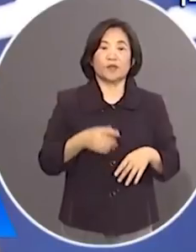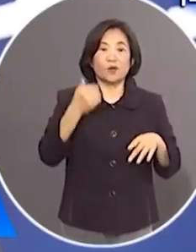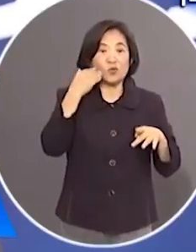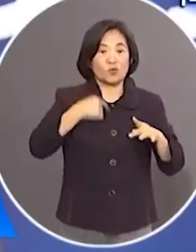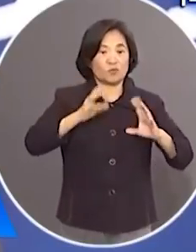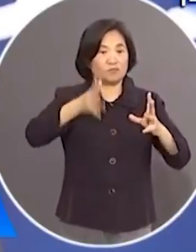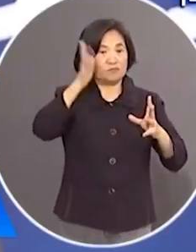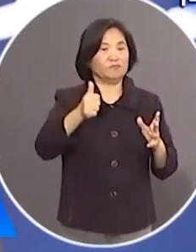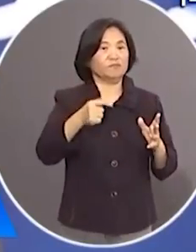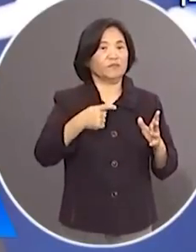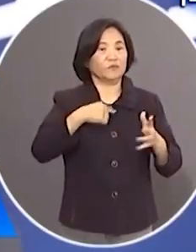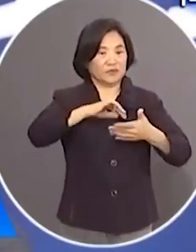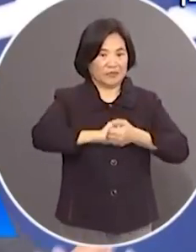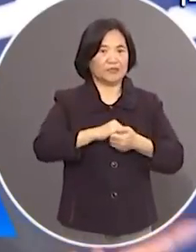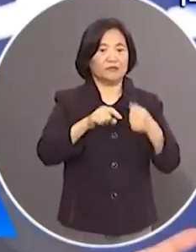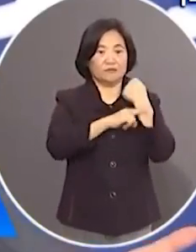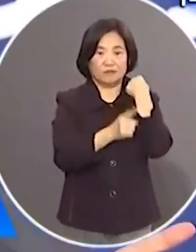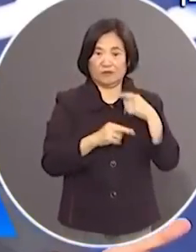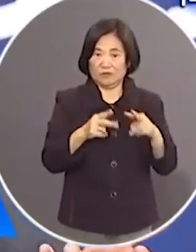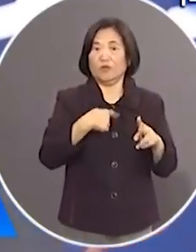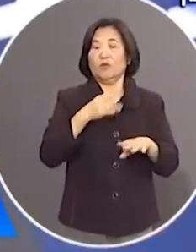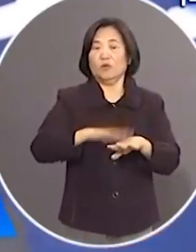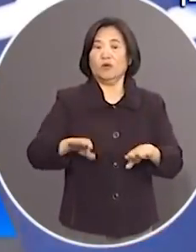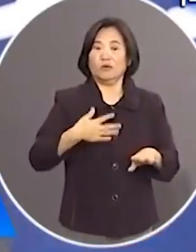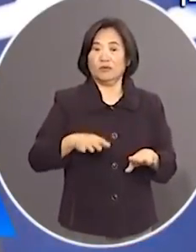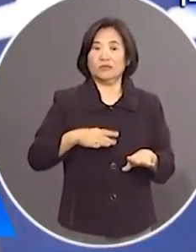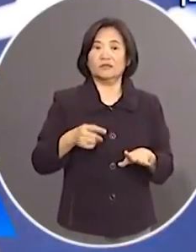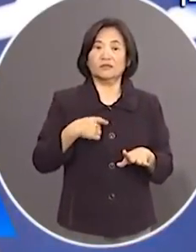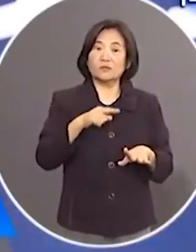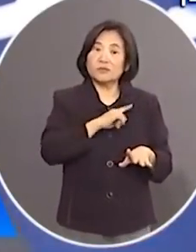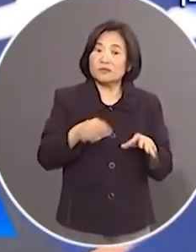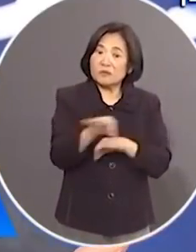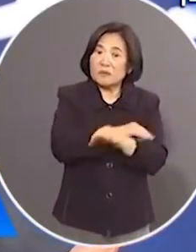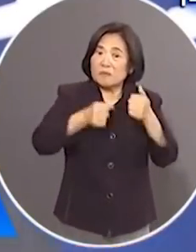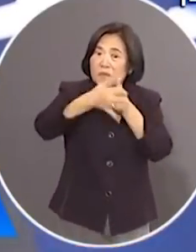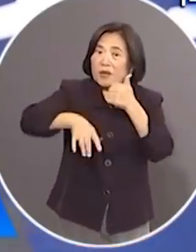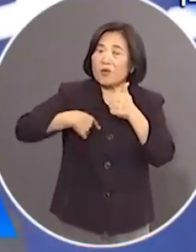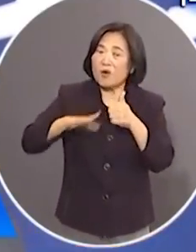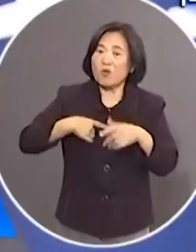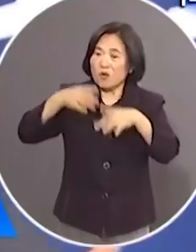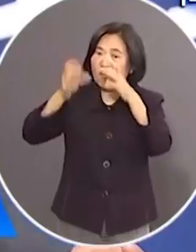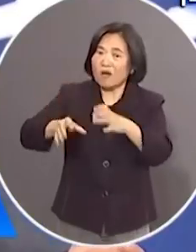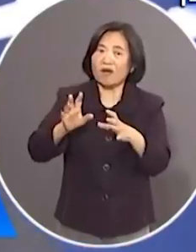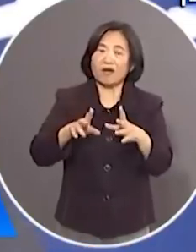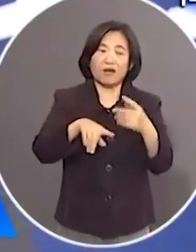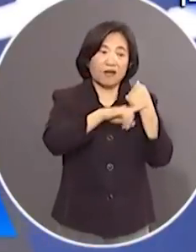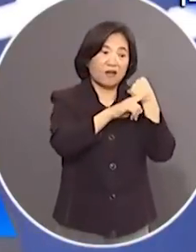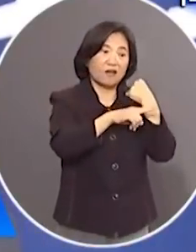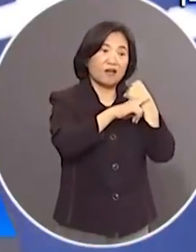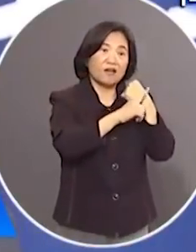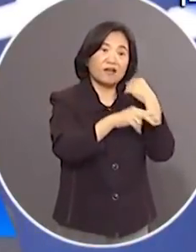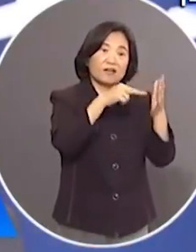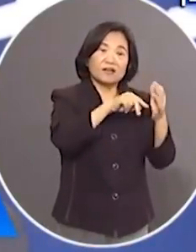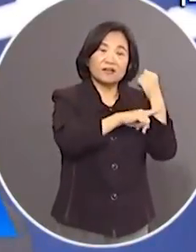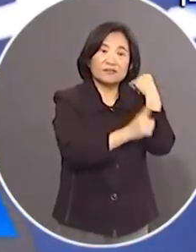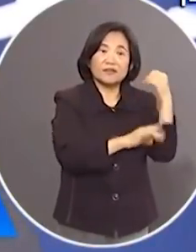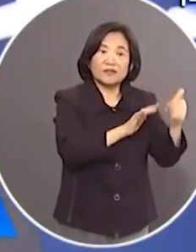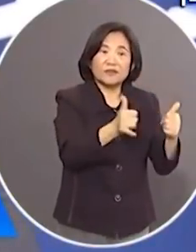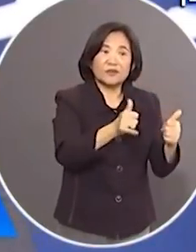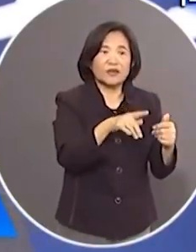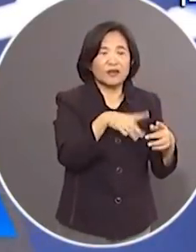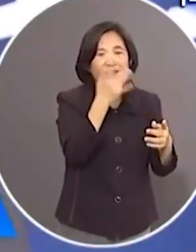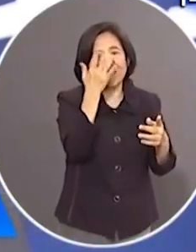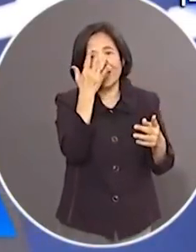统，这个厂我一定会修，因为我搞过产业，都不是立法员都没有搞过产业，他们怎么懂得修